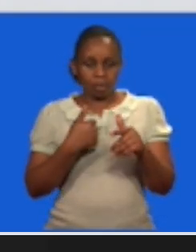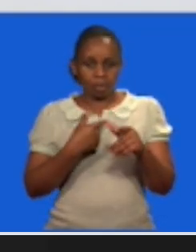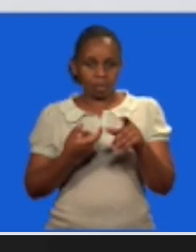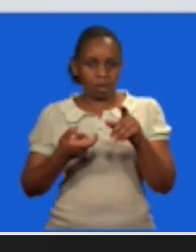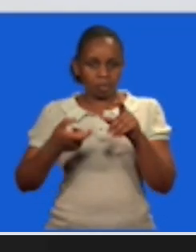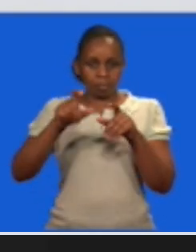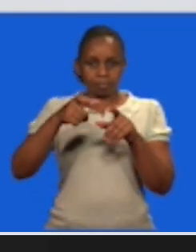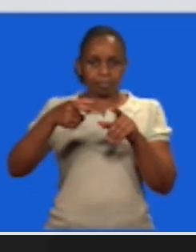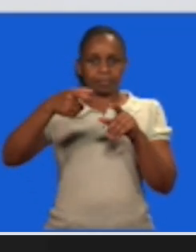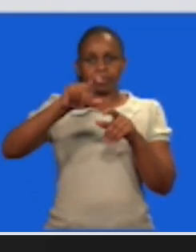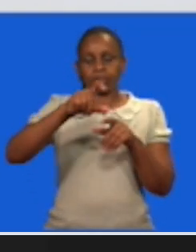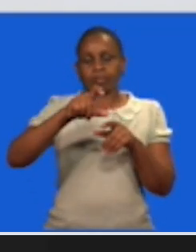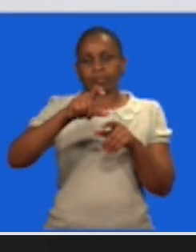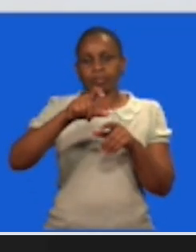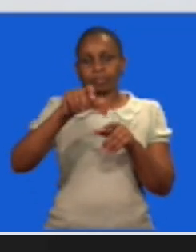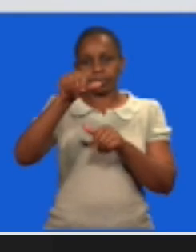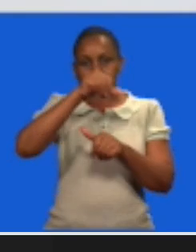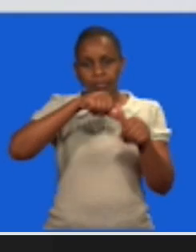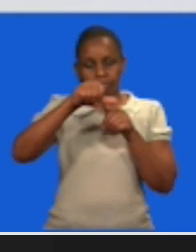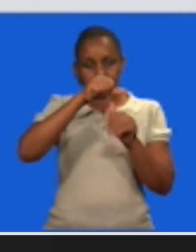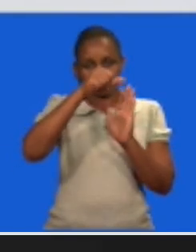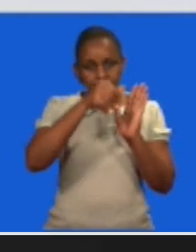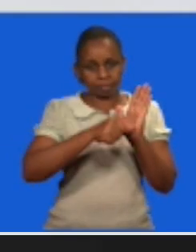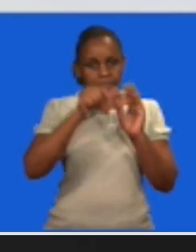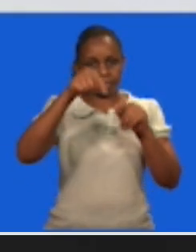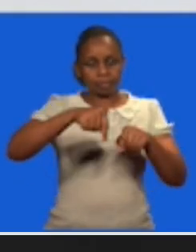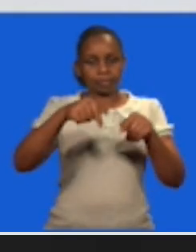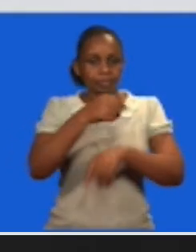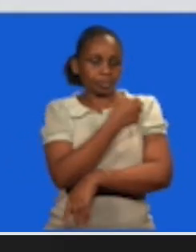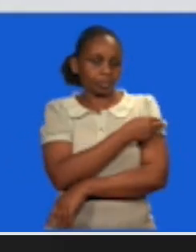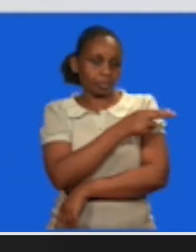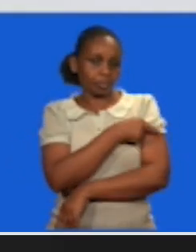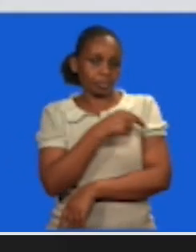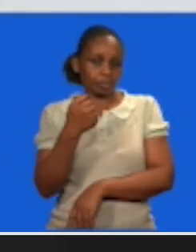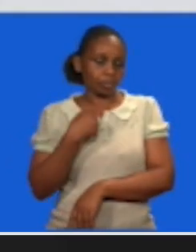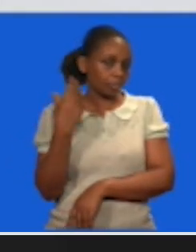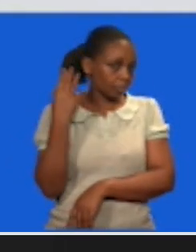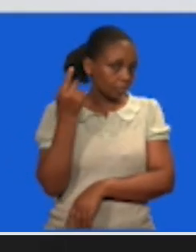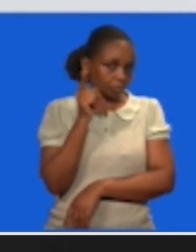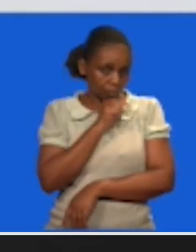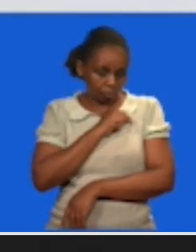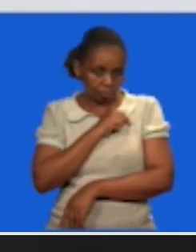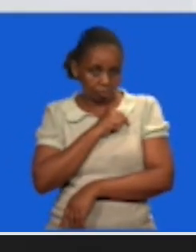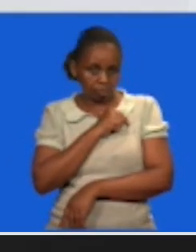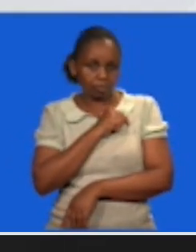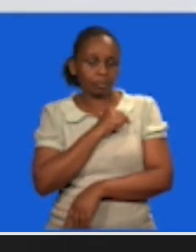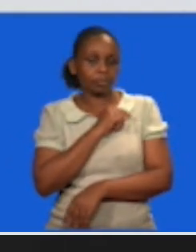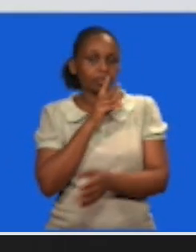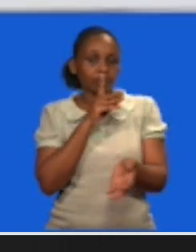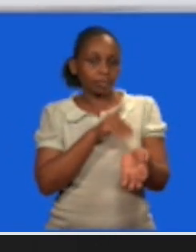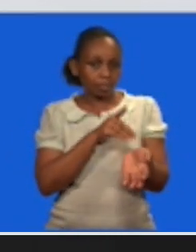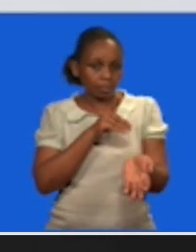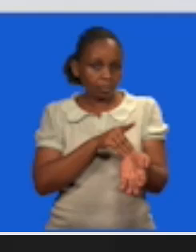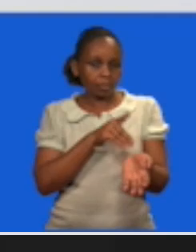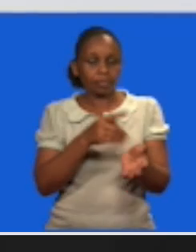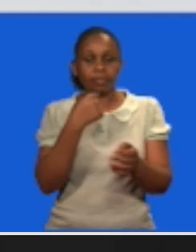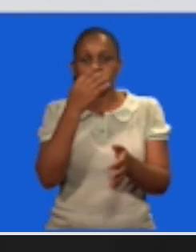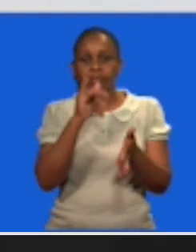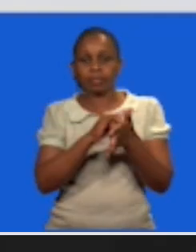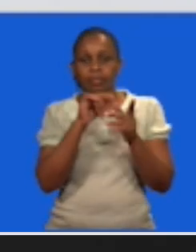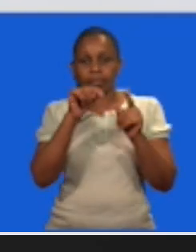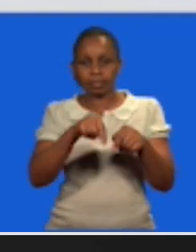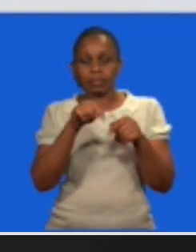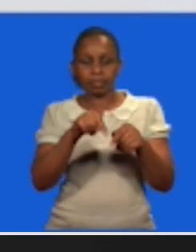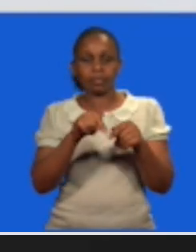hivyo tumekuwa na ongezeko kubwa ya surgeries katika hospitali. Kama vile mmesikia daktari